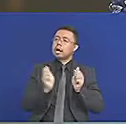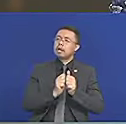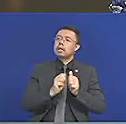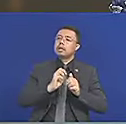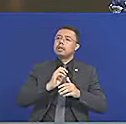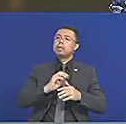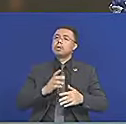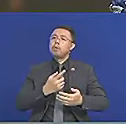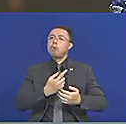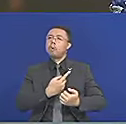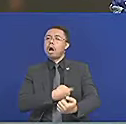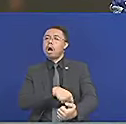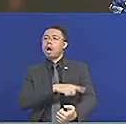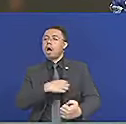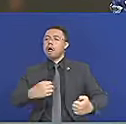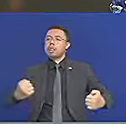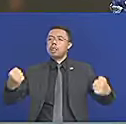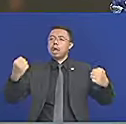dengan